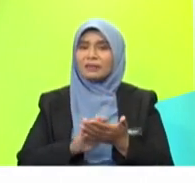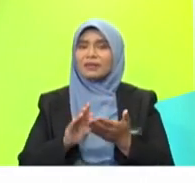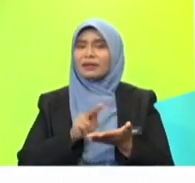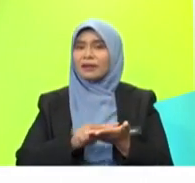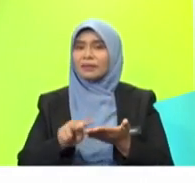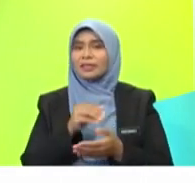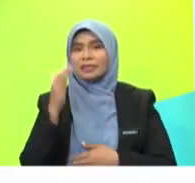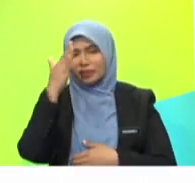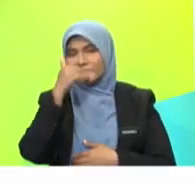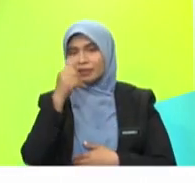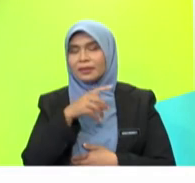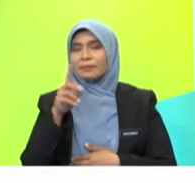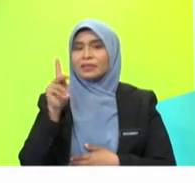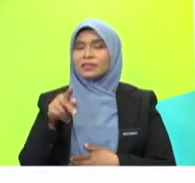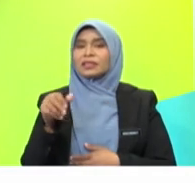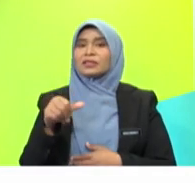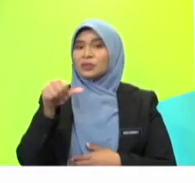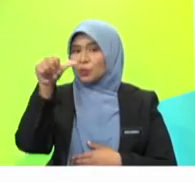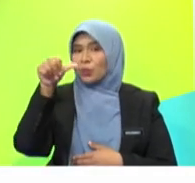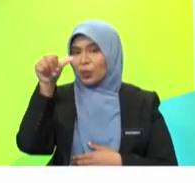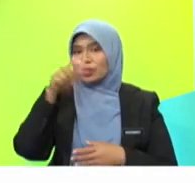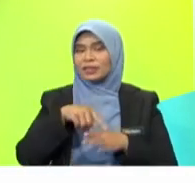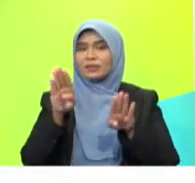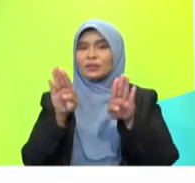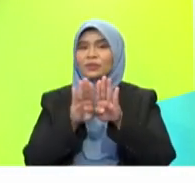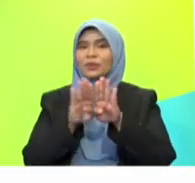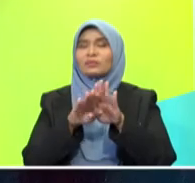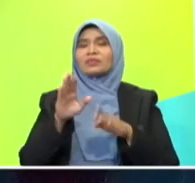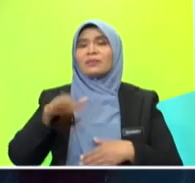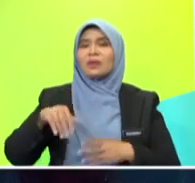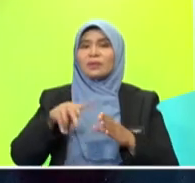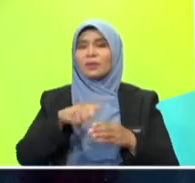dan ceria dan juga memastikan Swiss ditutup sebelum keluar